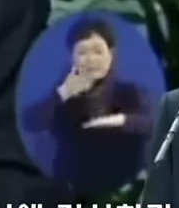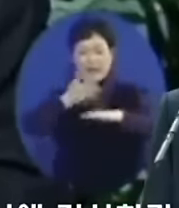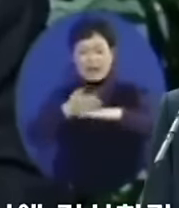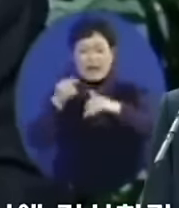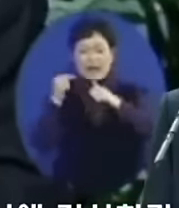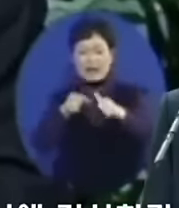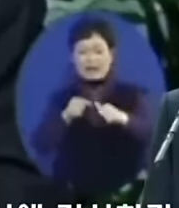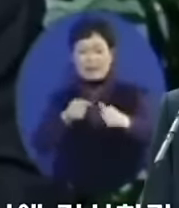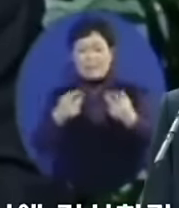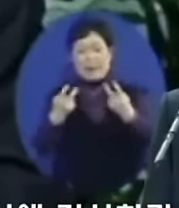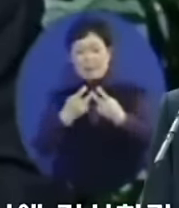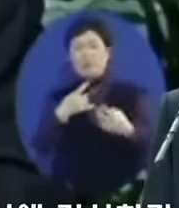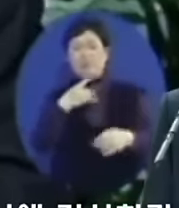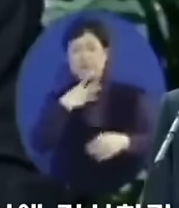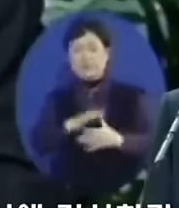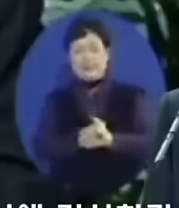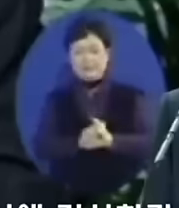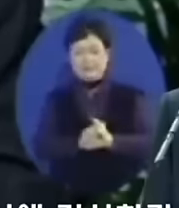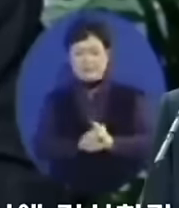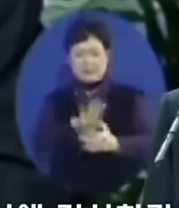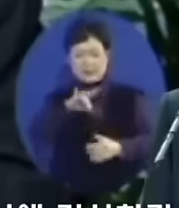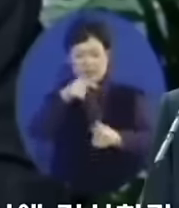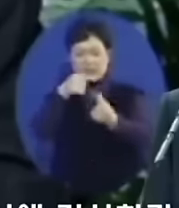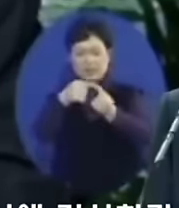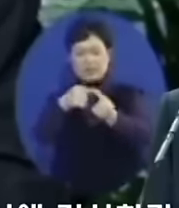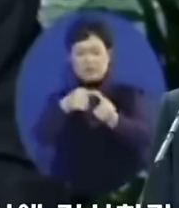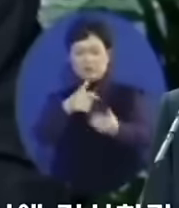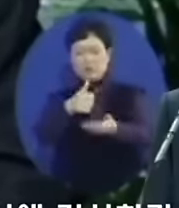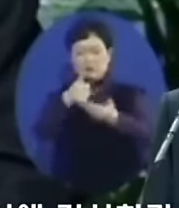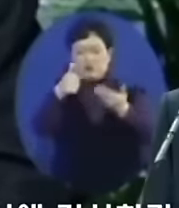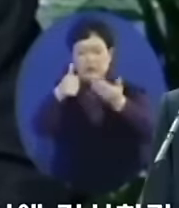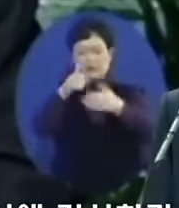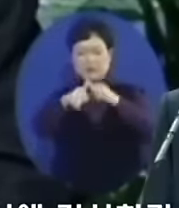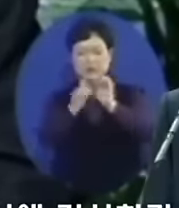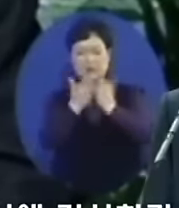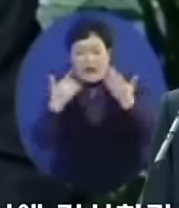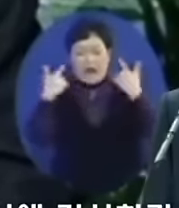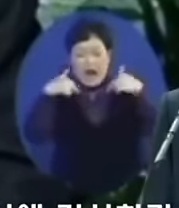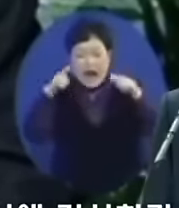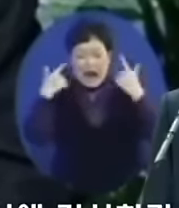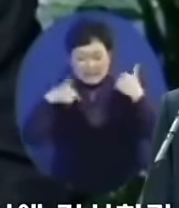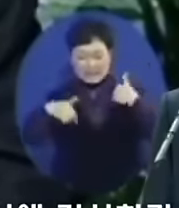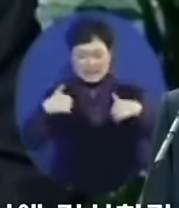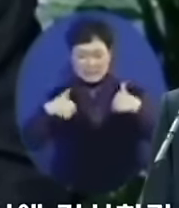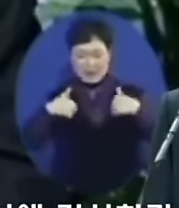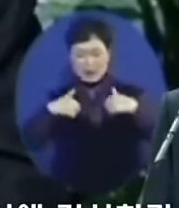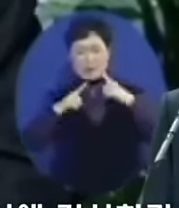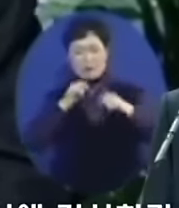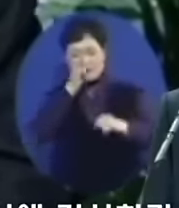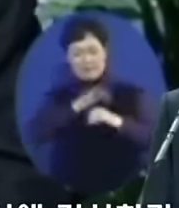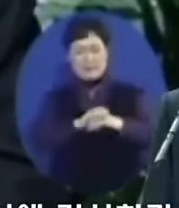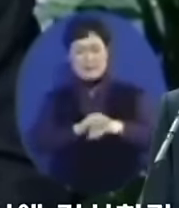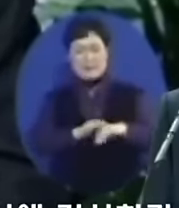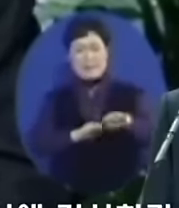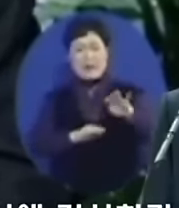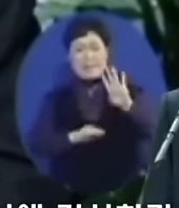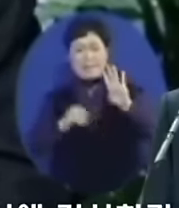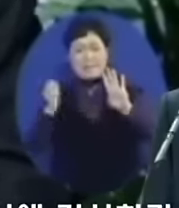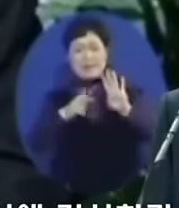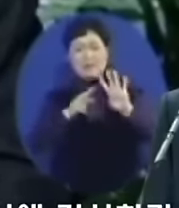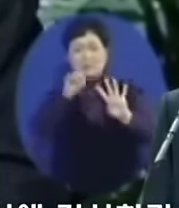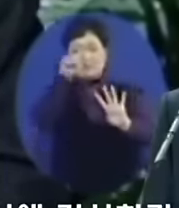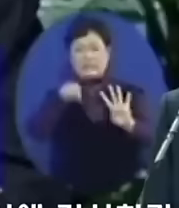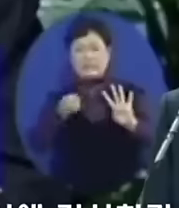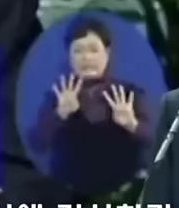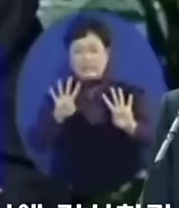이 방법밖에 없습니다. 첫째로 주님 성경에는 항상 기뻐하라고 말한 것입니다. 빌립보서 4장 4절에